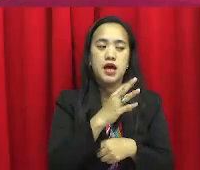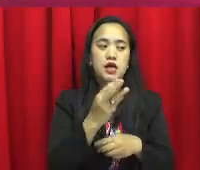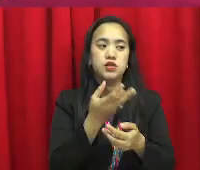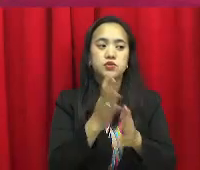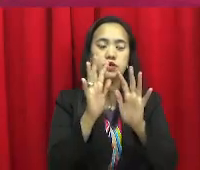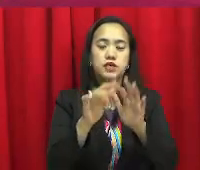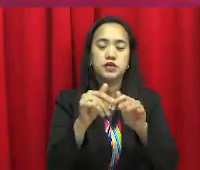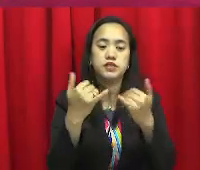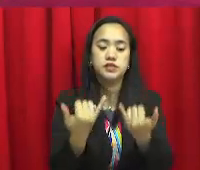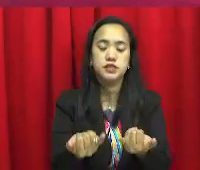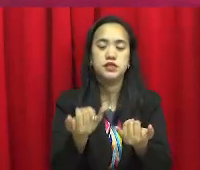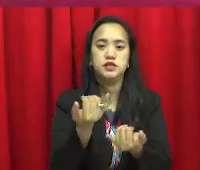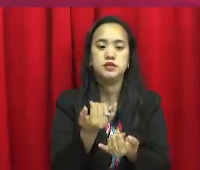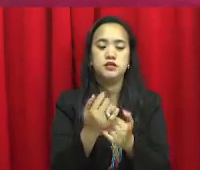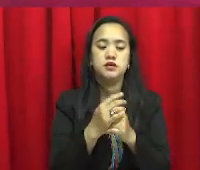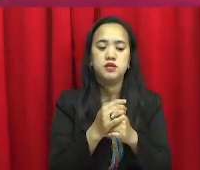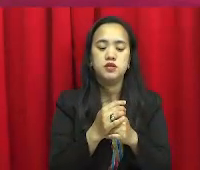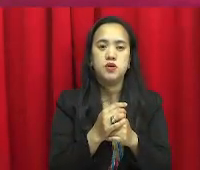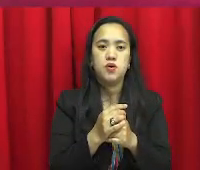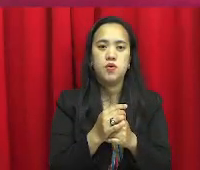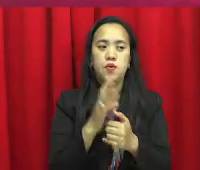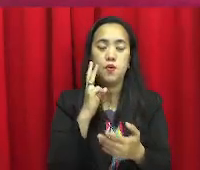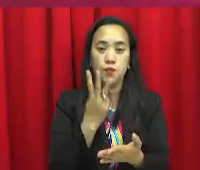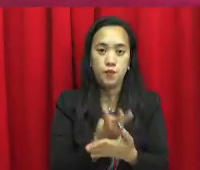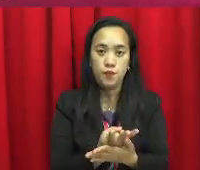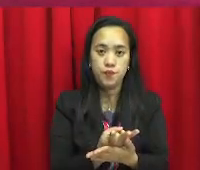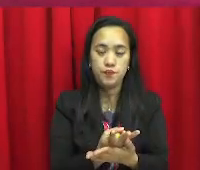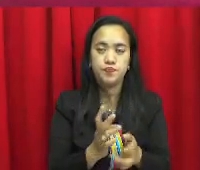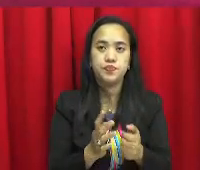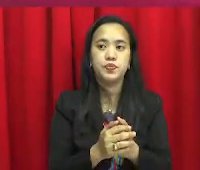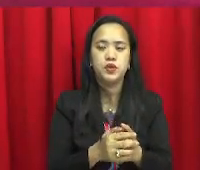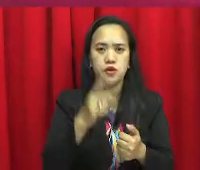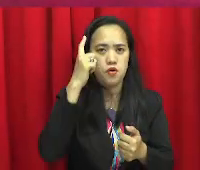pamilya sa pamamagitan ng pagsunod sa mga